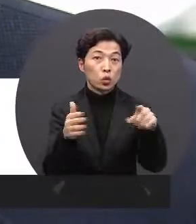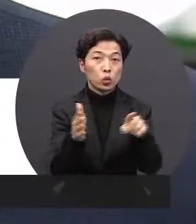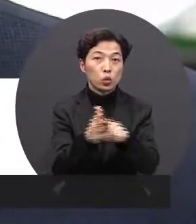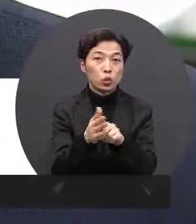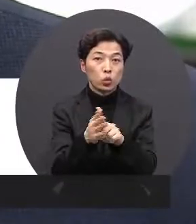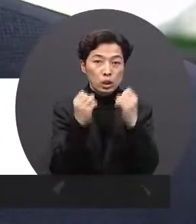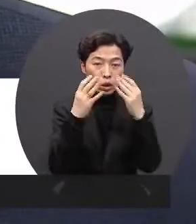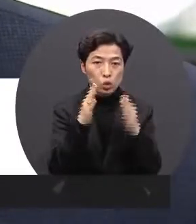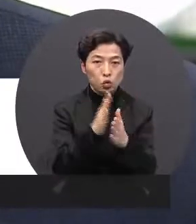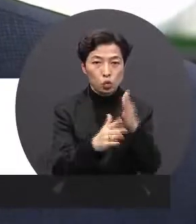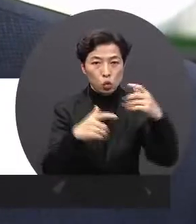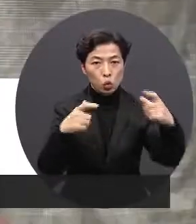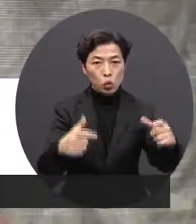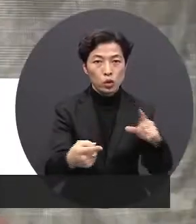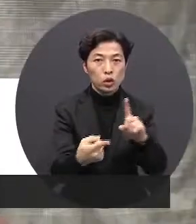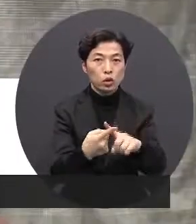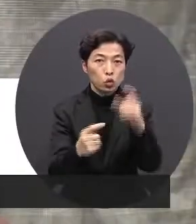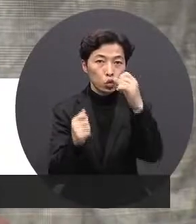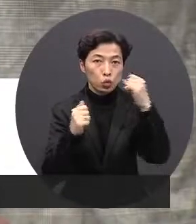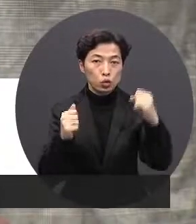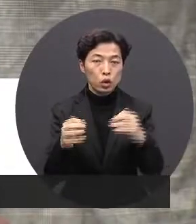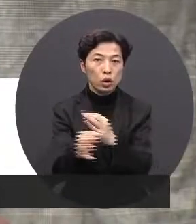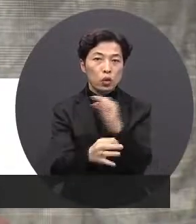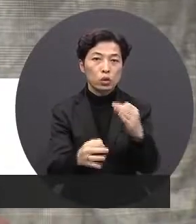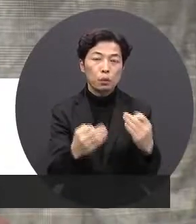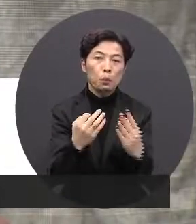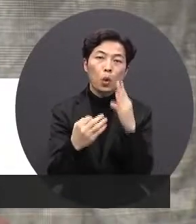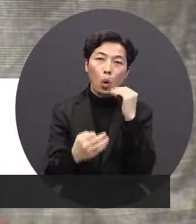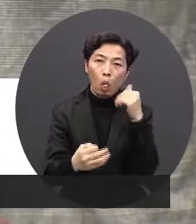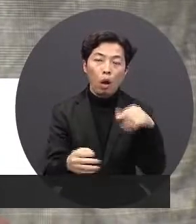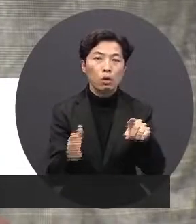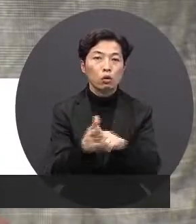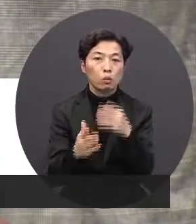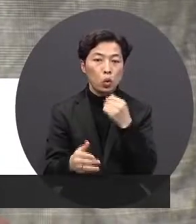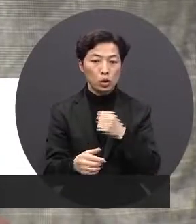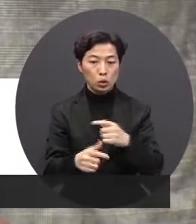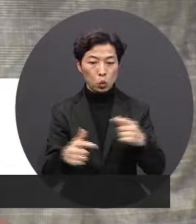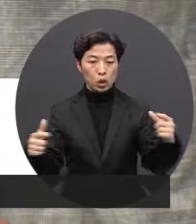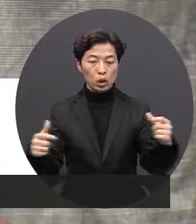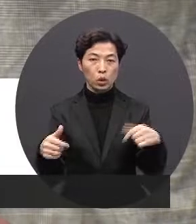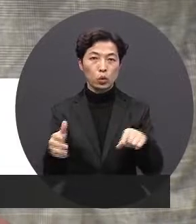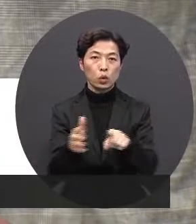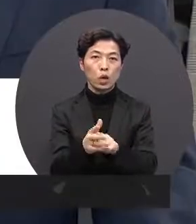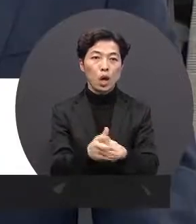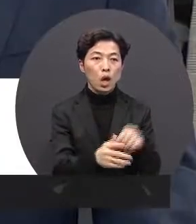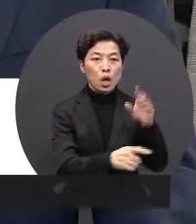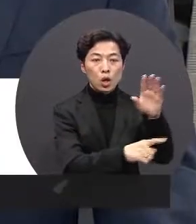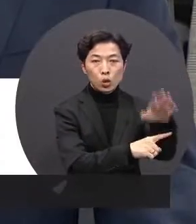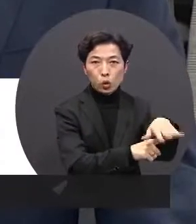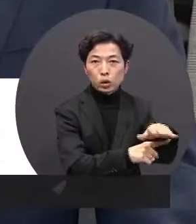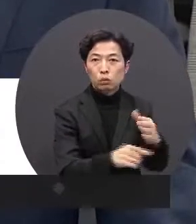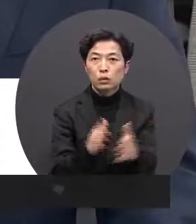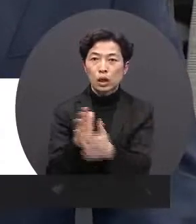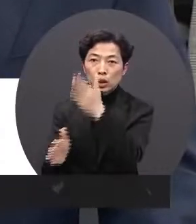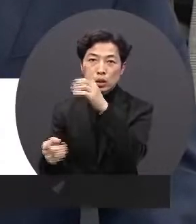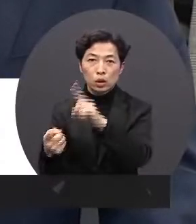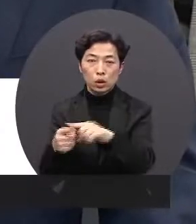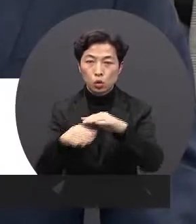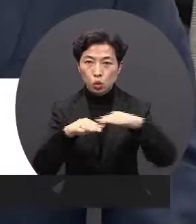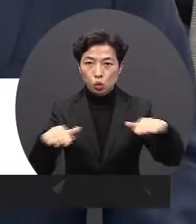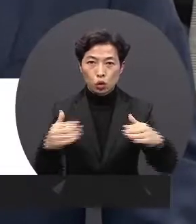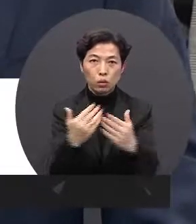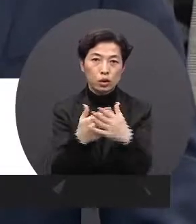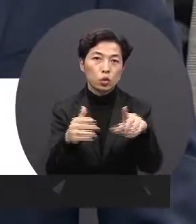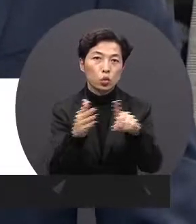신수도권의 중심부 충북의 경제 활성화와 복지 확대, 도농 간 균형 잡힌 발전을 위해